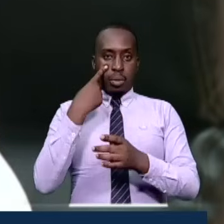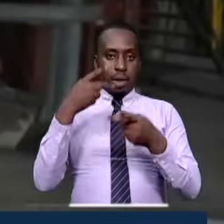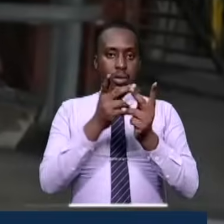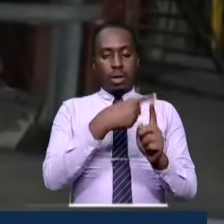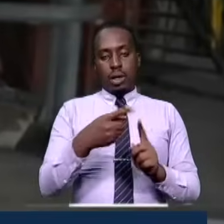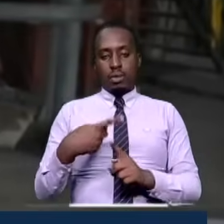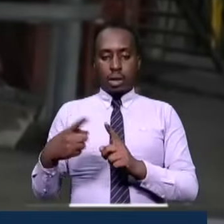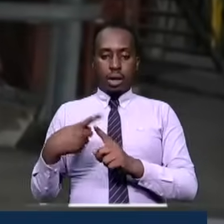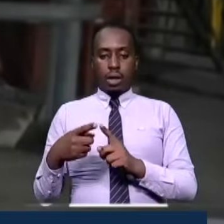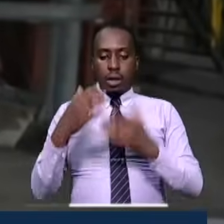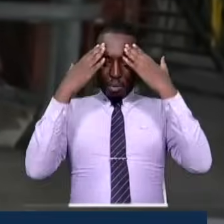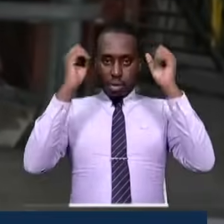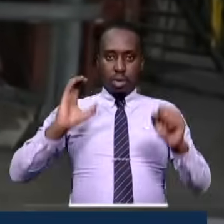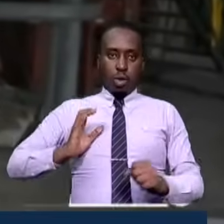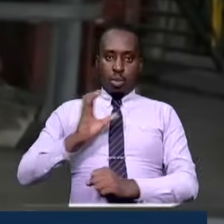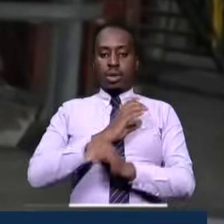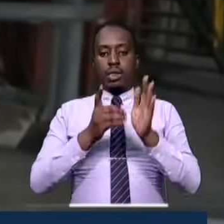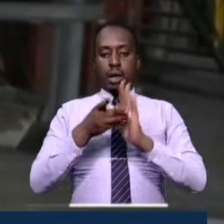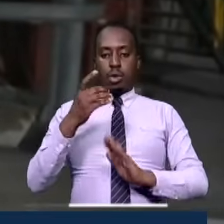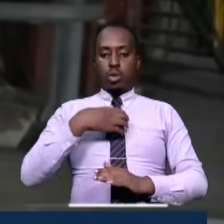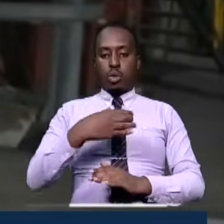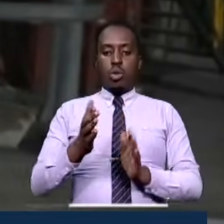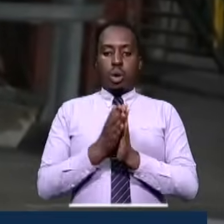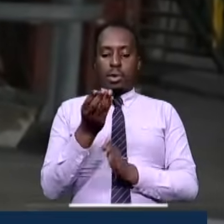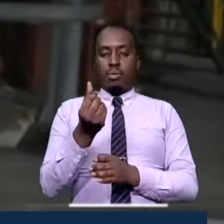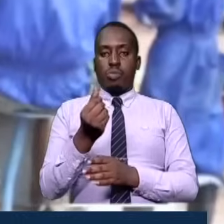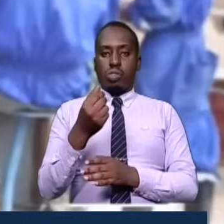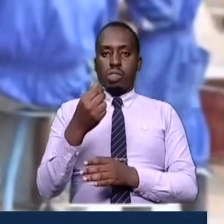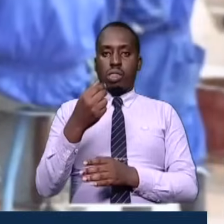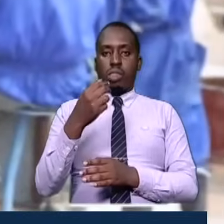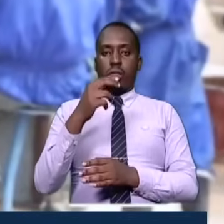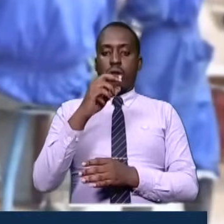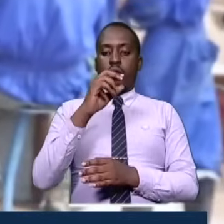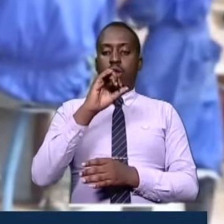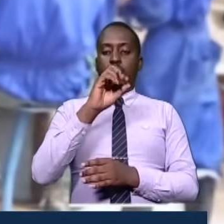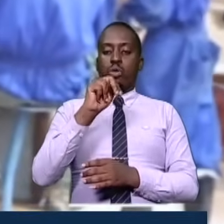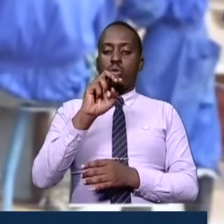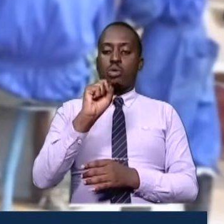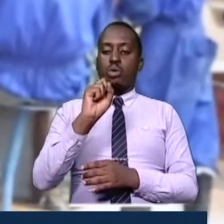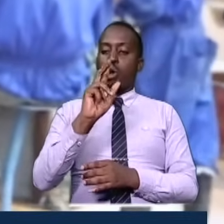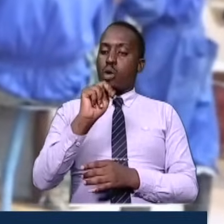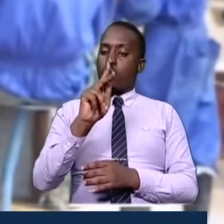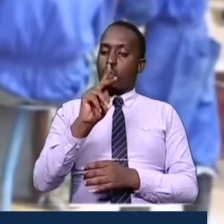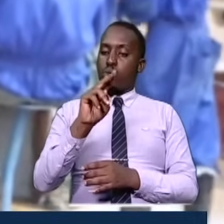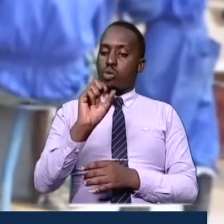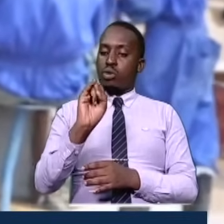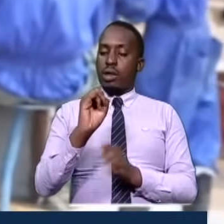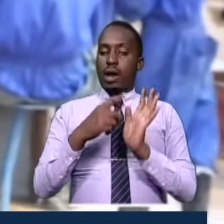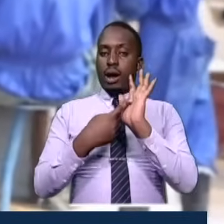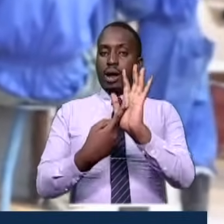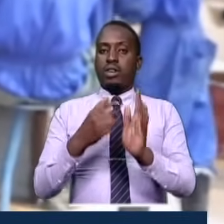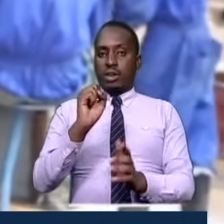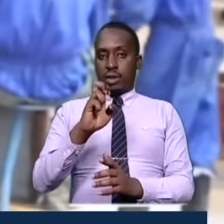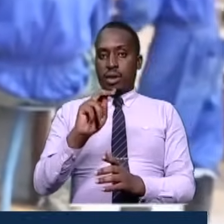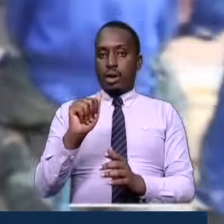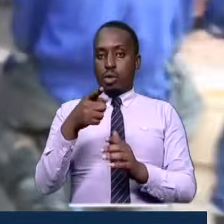hino. Perezida wa komisiyo y'iterambere ry'ubukungu n'imari Honorable Nkusi Juvenal yagaragarije inteko rusange ya Sena ko uyu